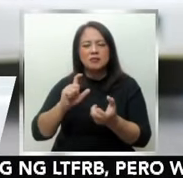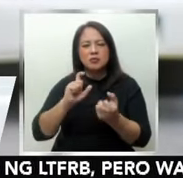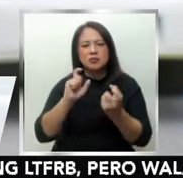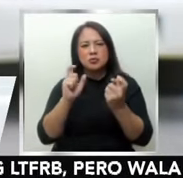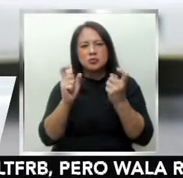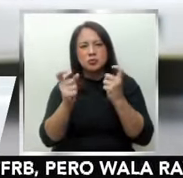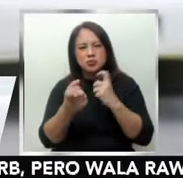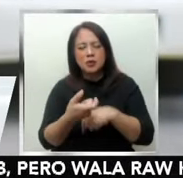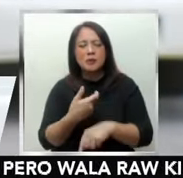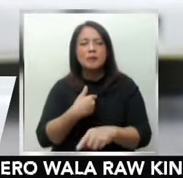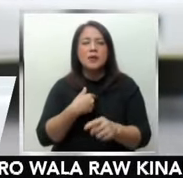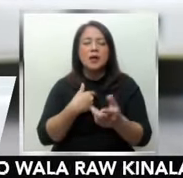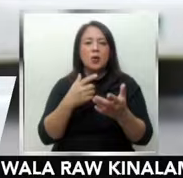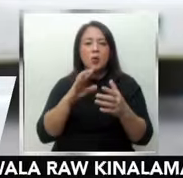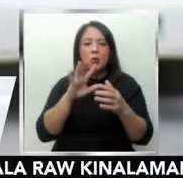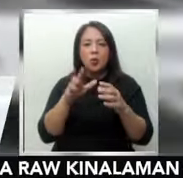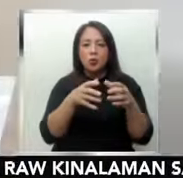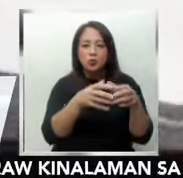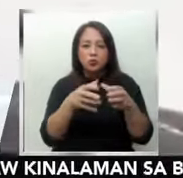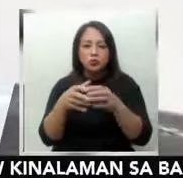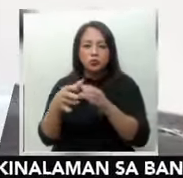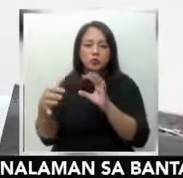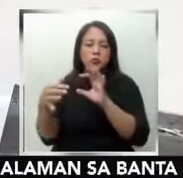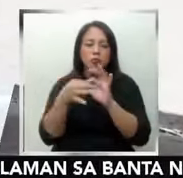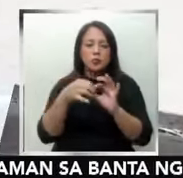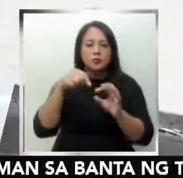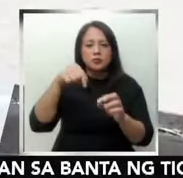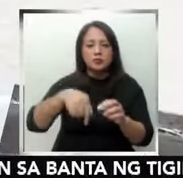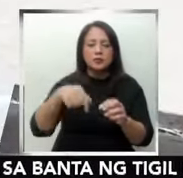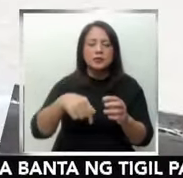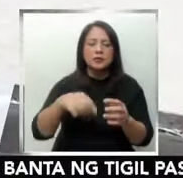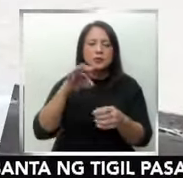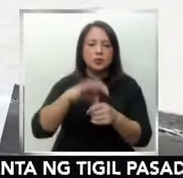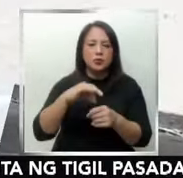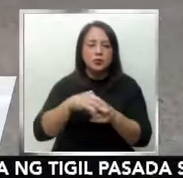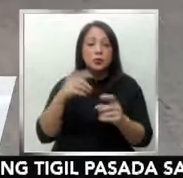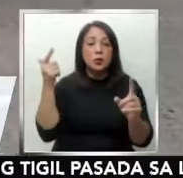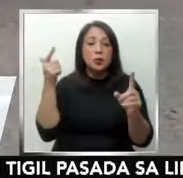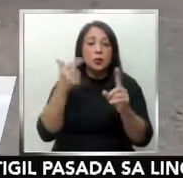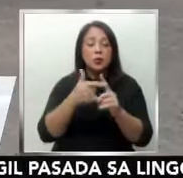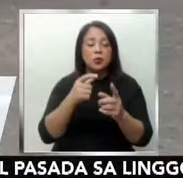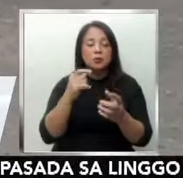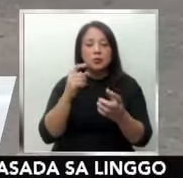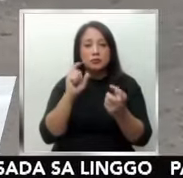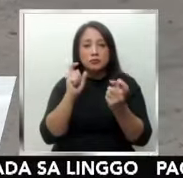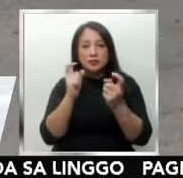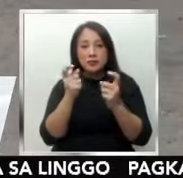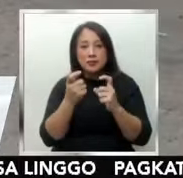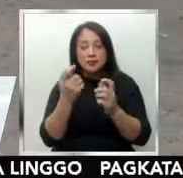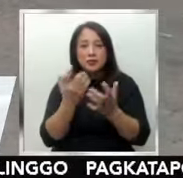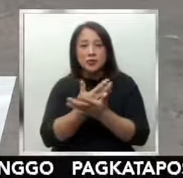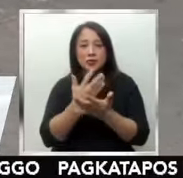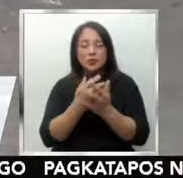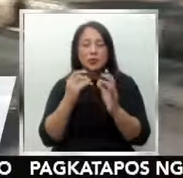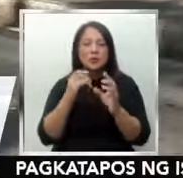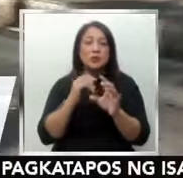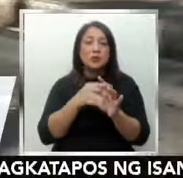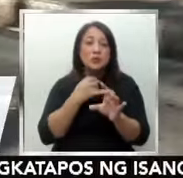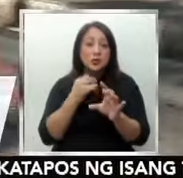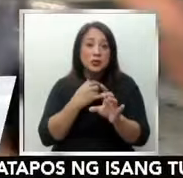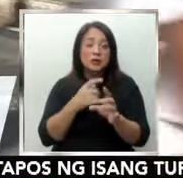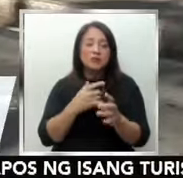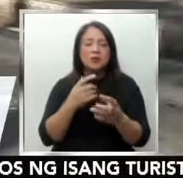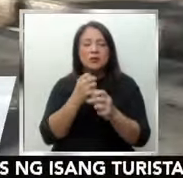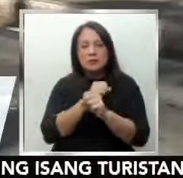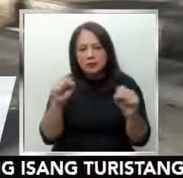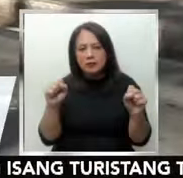kanilang hanay ay makiisa sa programang ito isa pang layunin ng modernization gawing ligtas ang mga pampublikong sasakyan sa